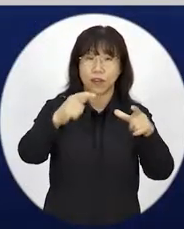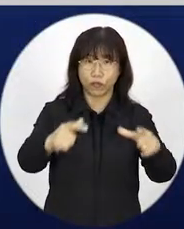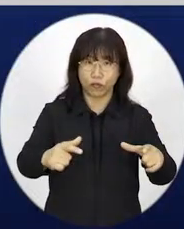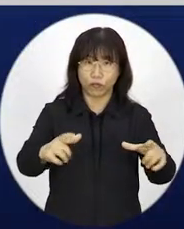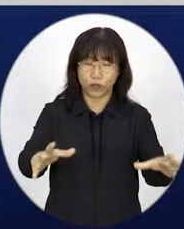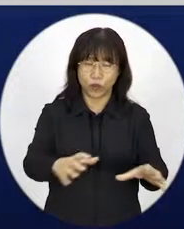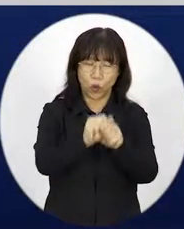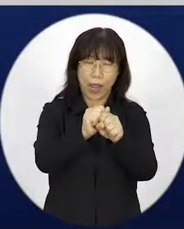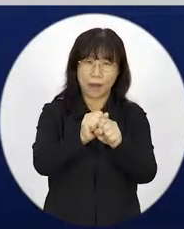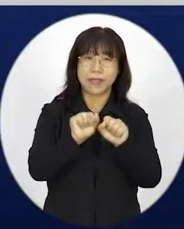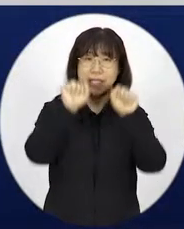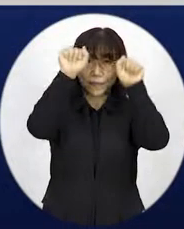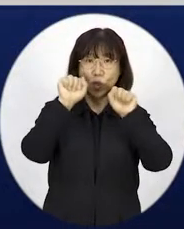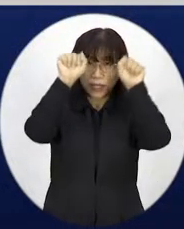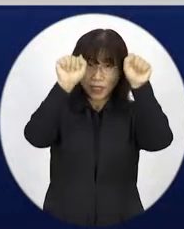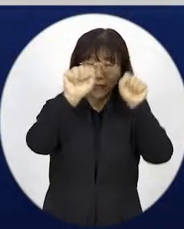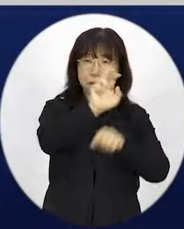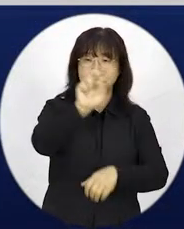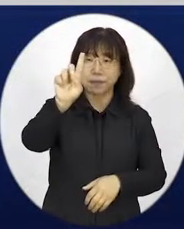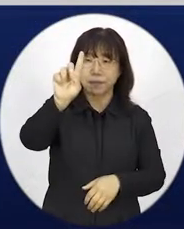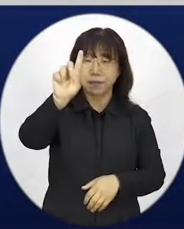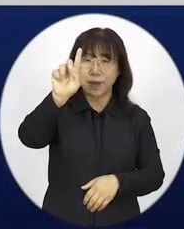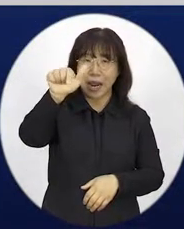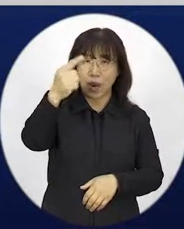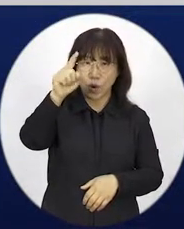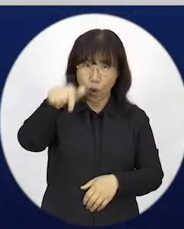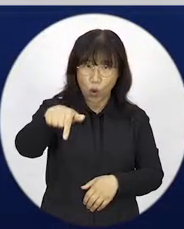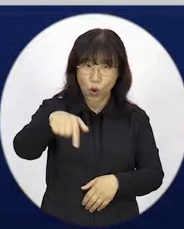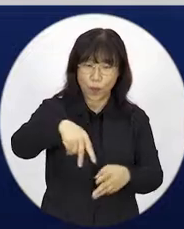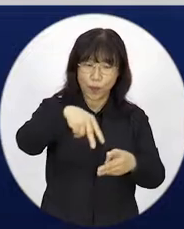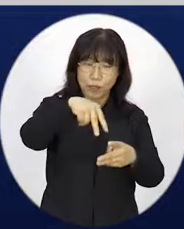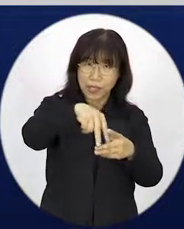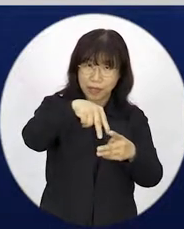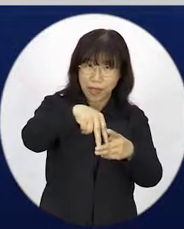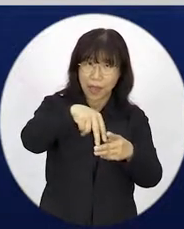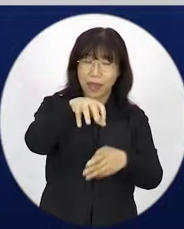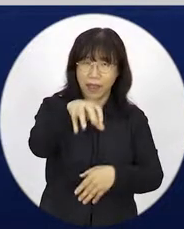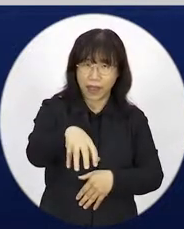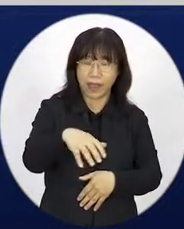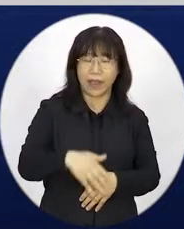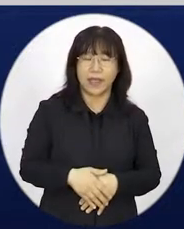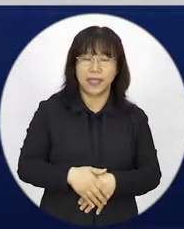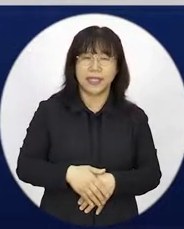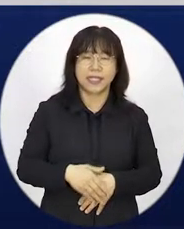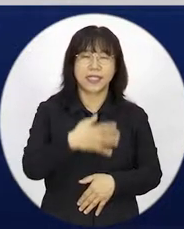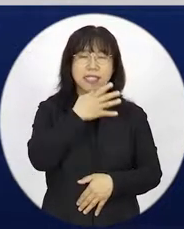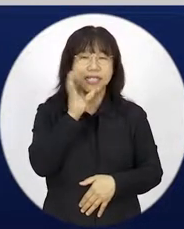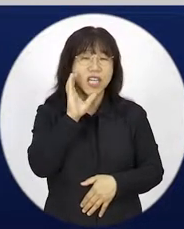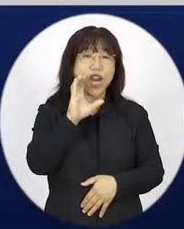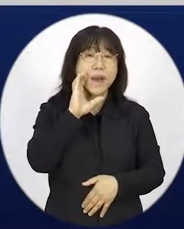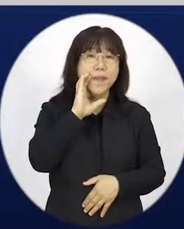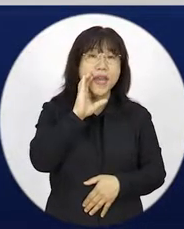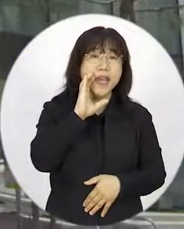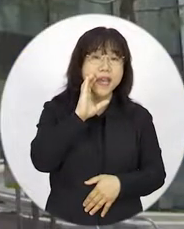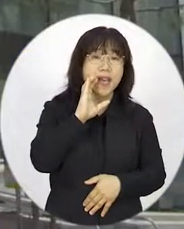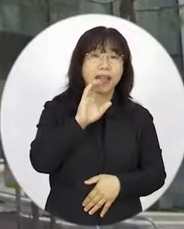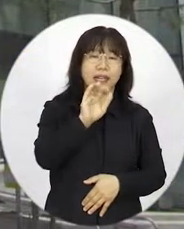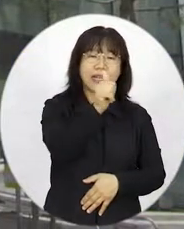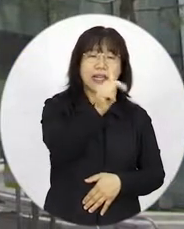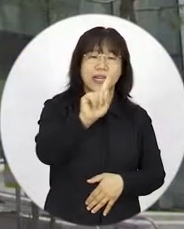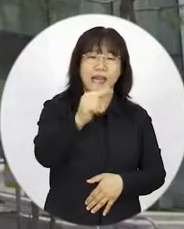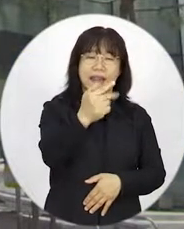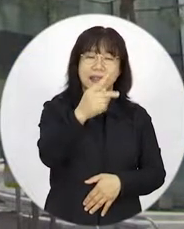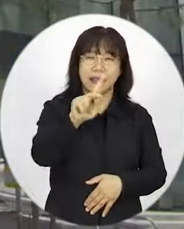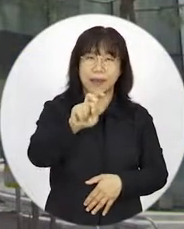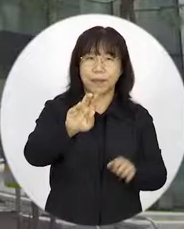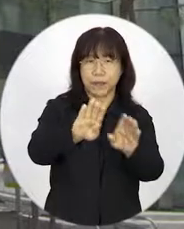강서구 종합스포츠시설인 마곡 레포츠센터 내에 시니어 카페 겸 매점인 한담이 문을 열었습니다.